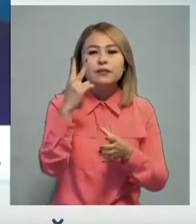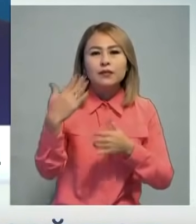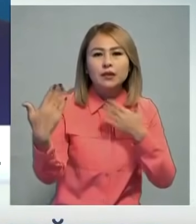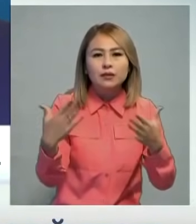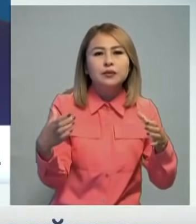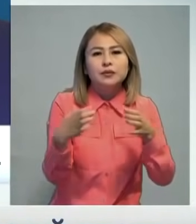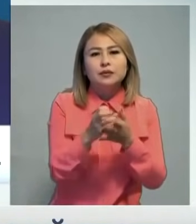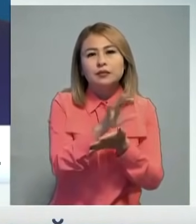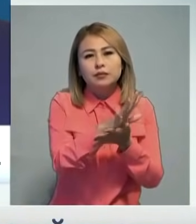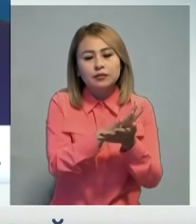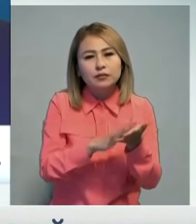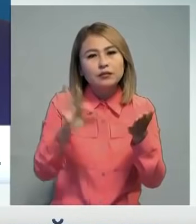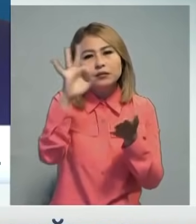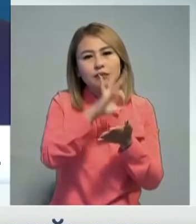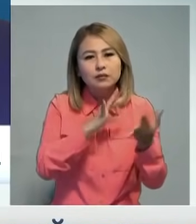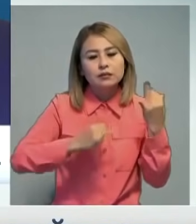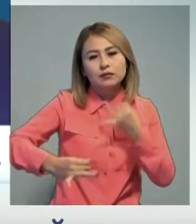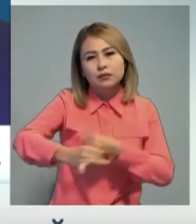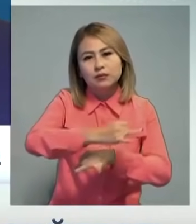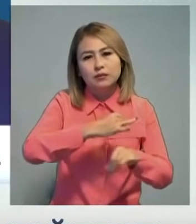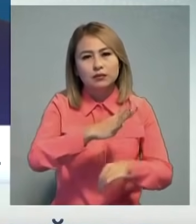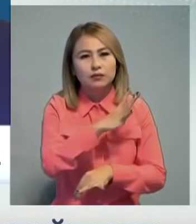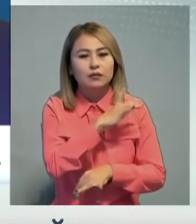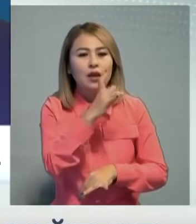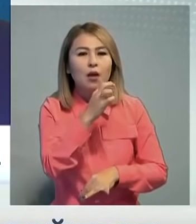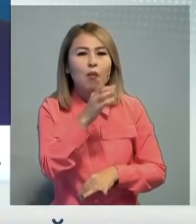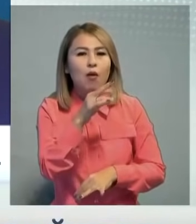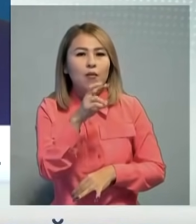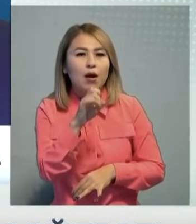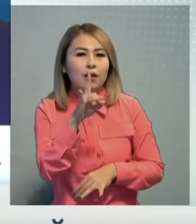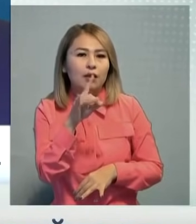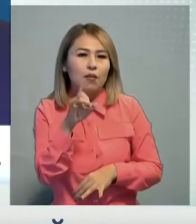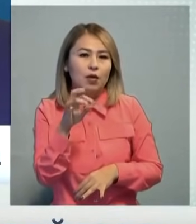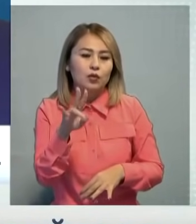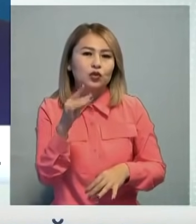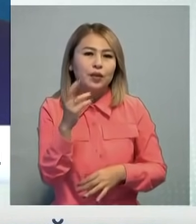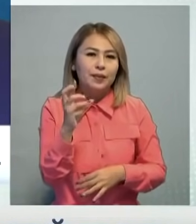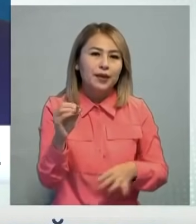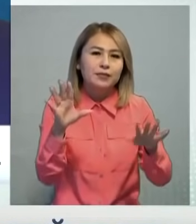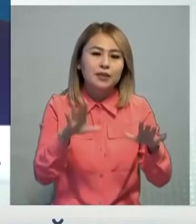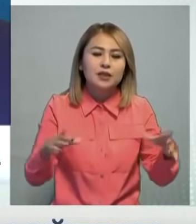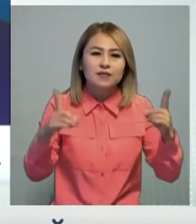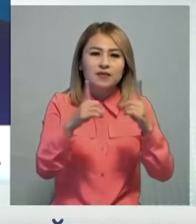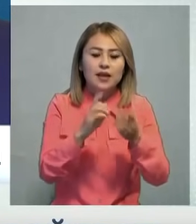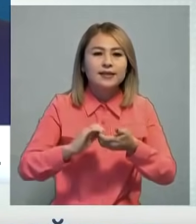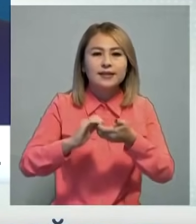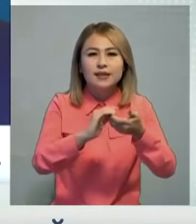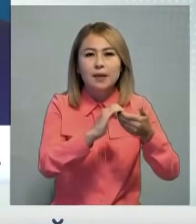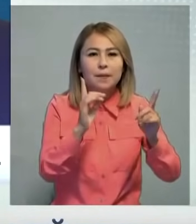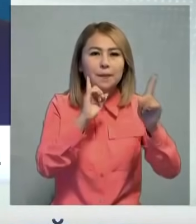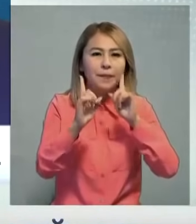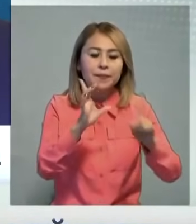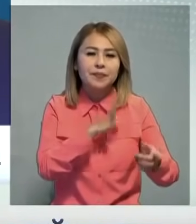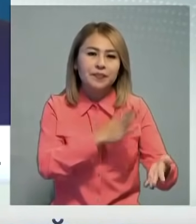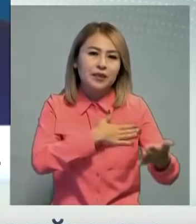салалардағы екі жақты ынтымақтастықты одан әрі нығайту туралы талқылады. Эмомали Рахмон Душанбеде өткен қос саммитте